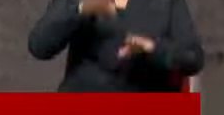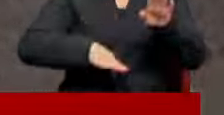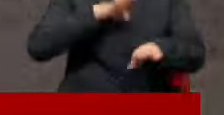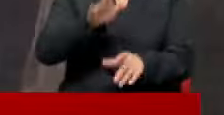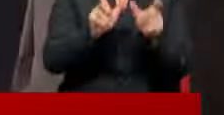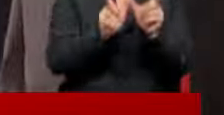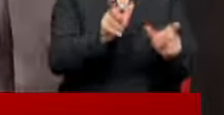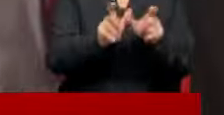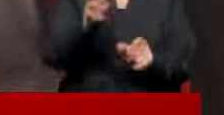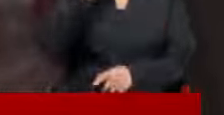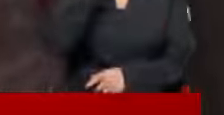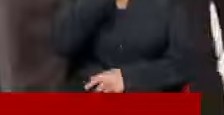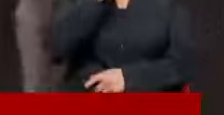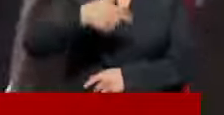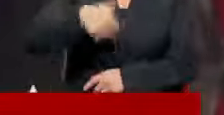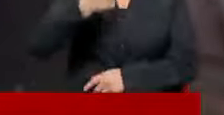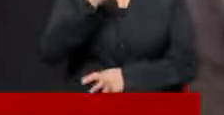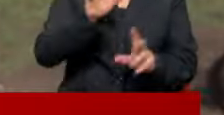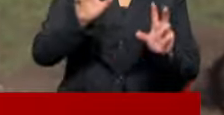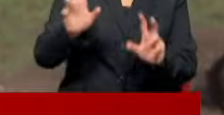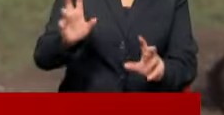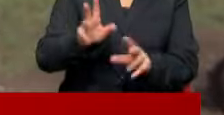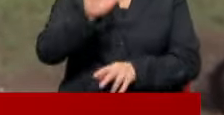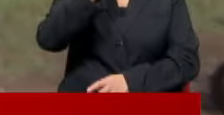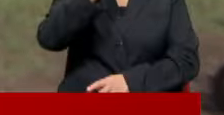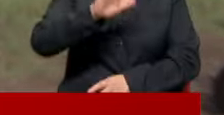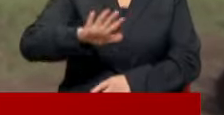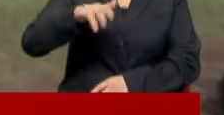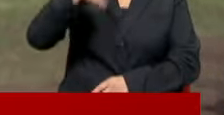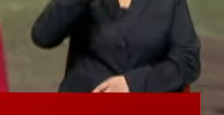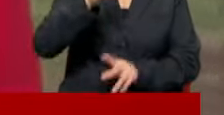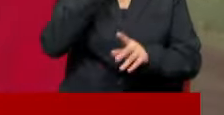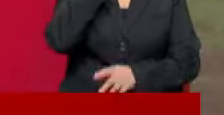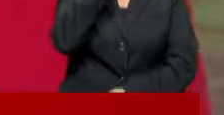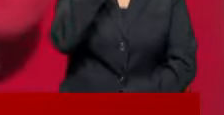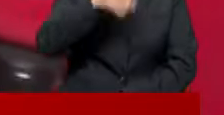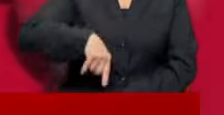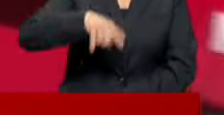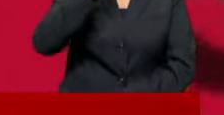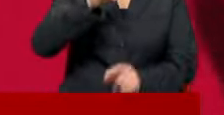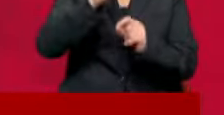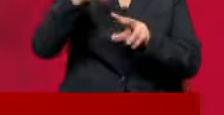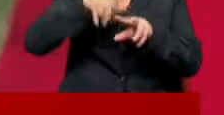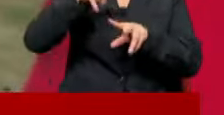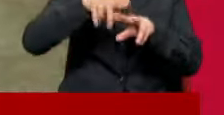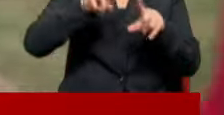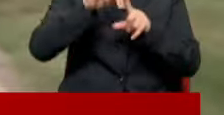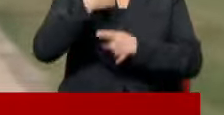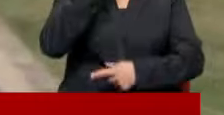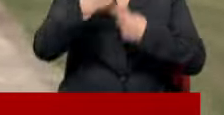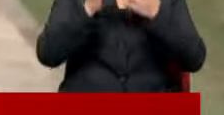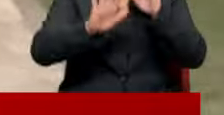adımda korumalar. Gözlerse liderlerin üzerindeydi. MHP lideri Devlet Bahçeli'nin Türkiye gündemine oturan Öcalan çıkışından